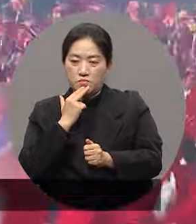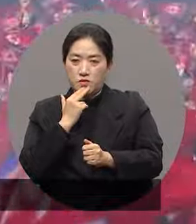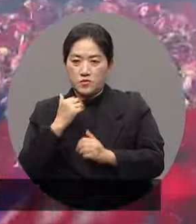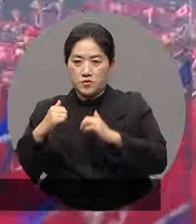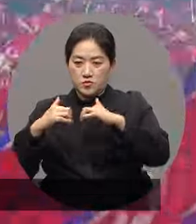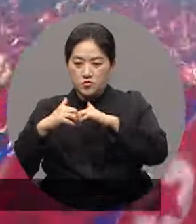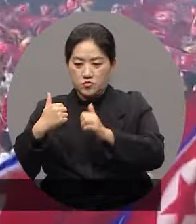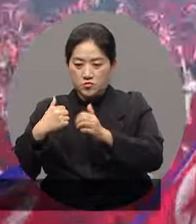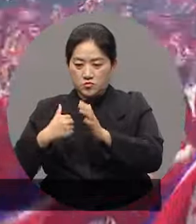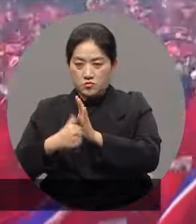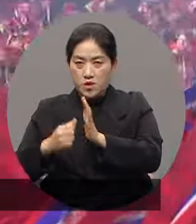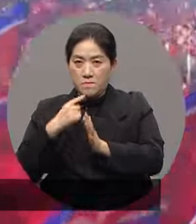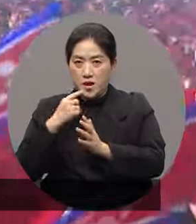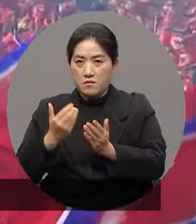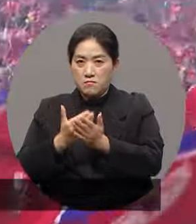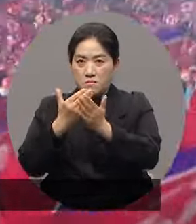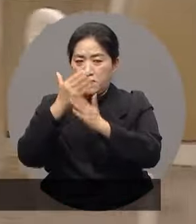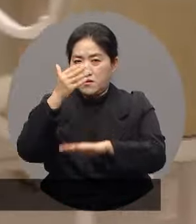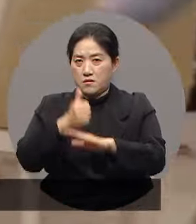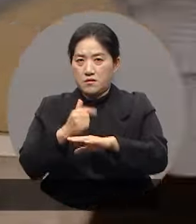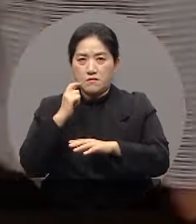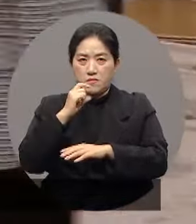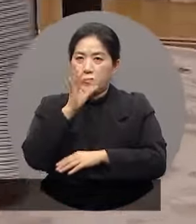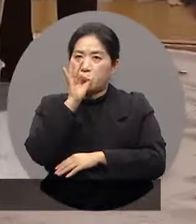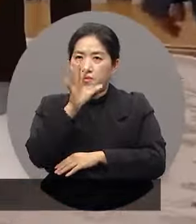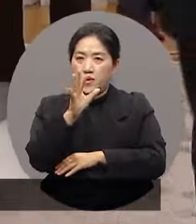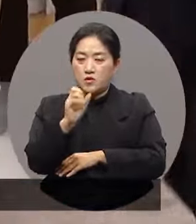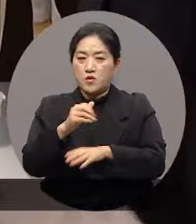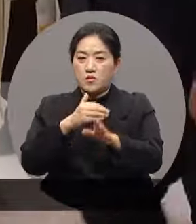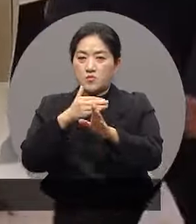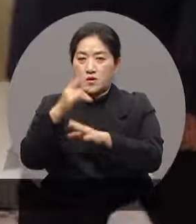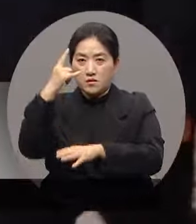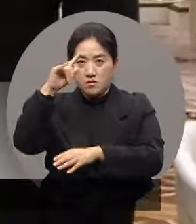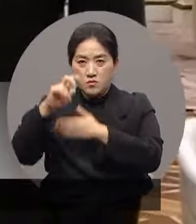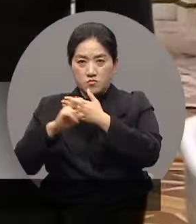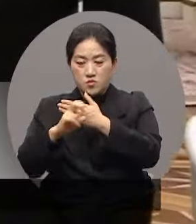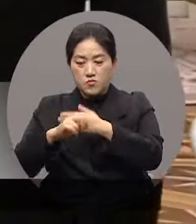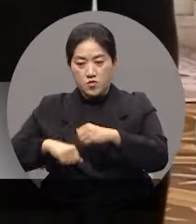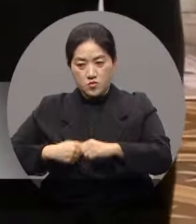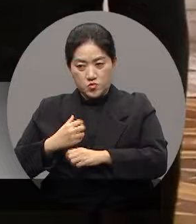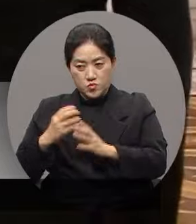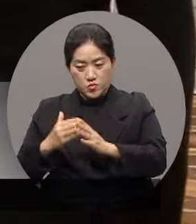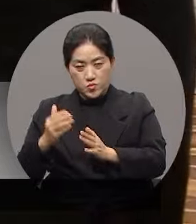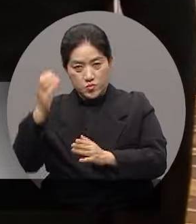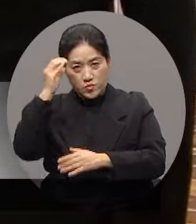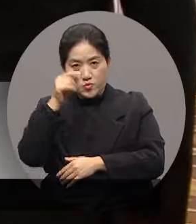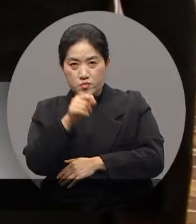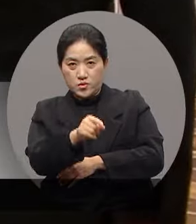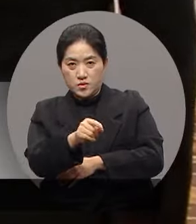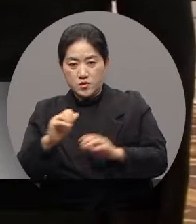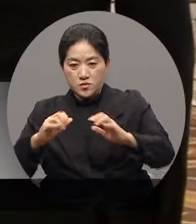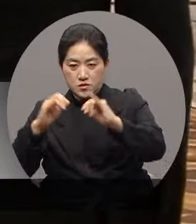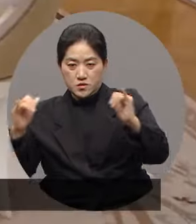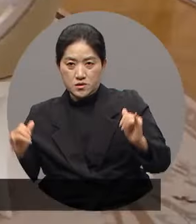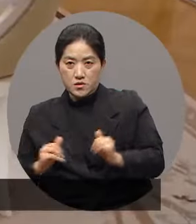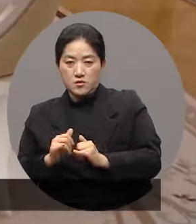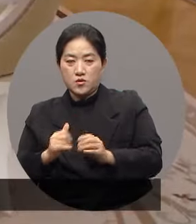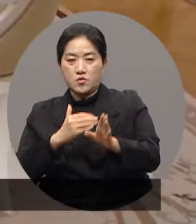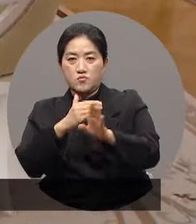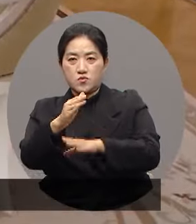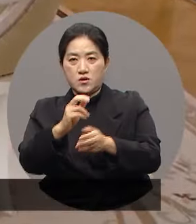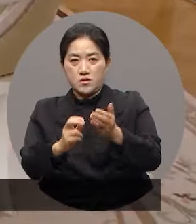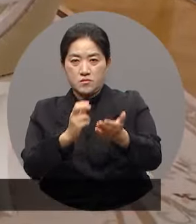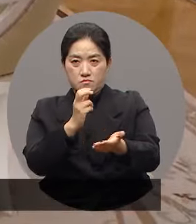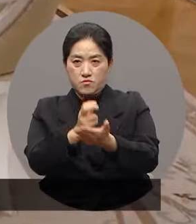점을 강조했습니다. 또 북한이 러시아와의 불법적 군사협력에 기대를 걸고 있다 해도 국제사회에선 북한이